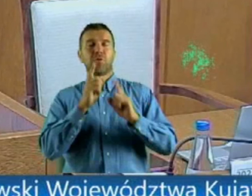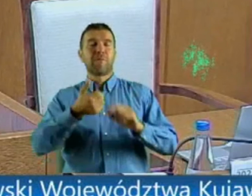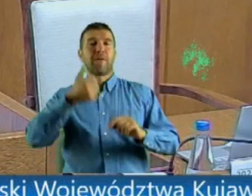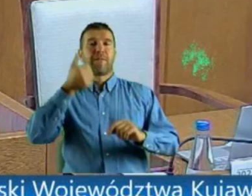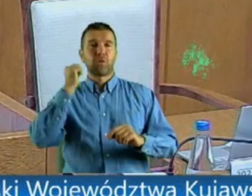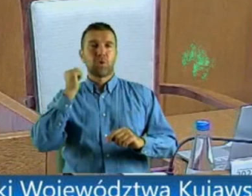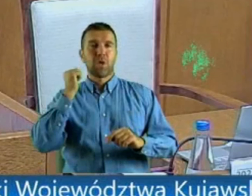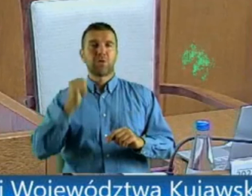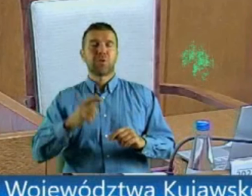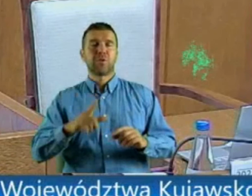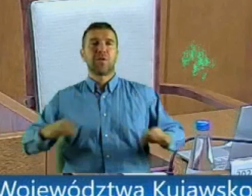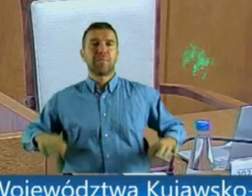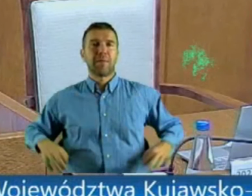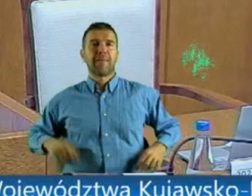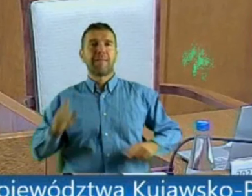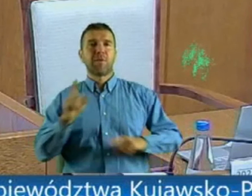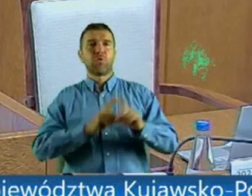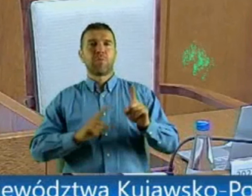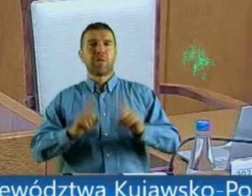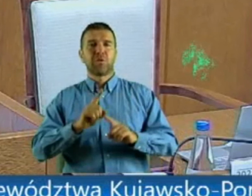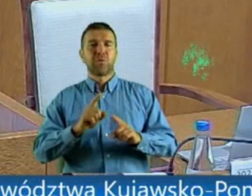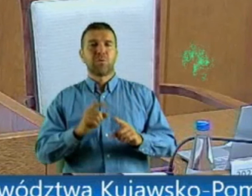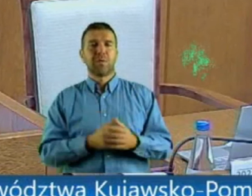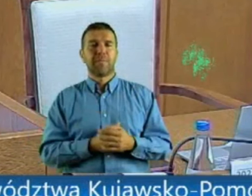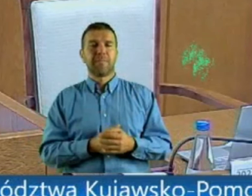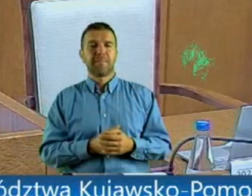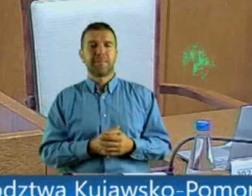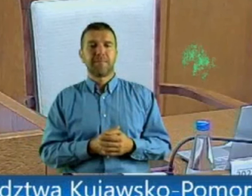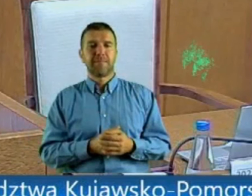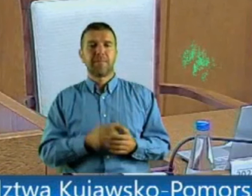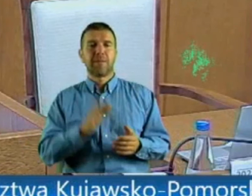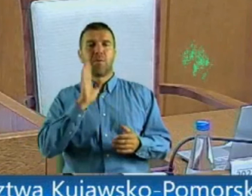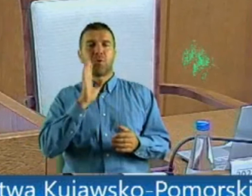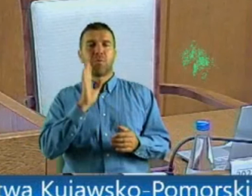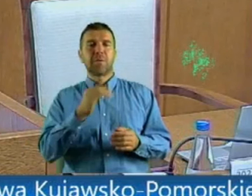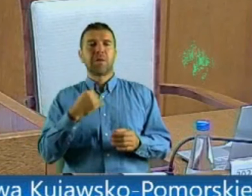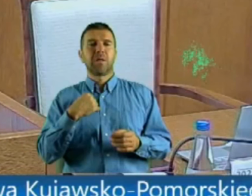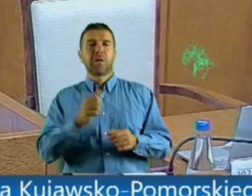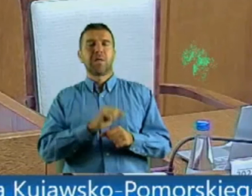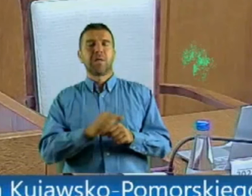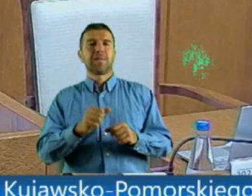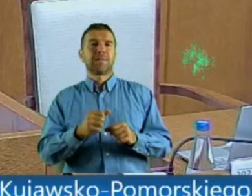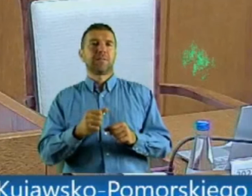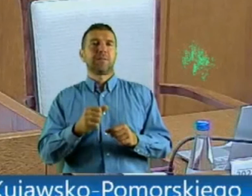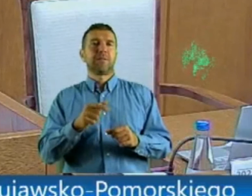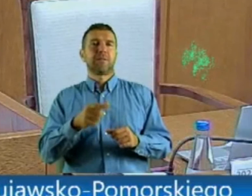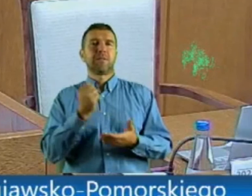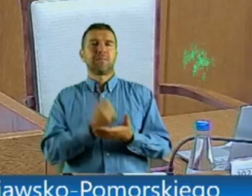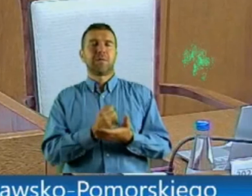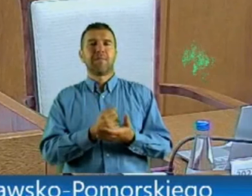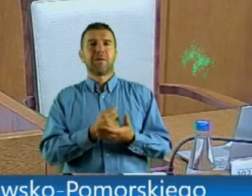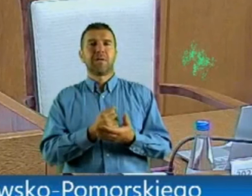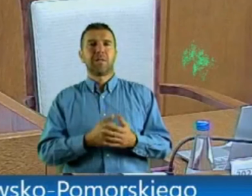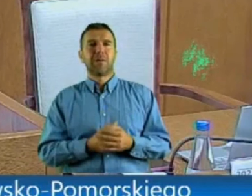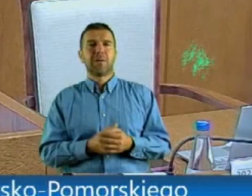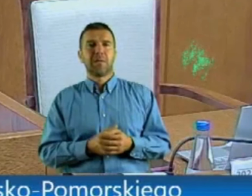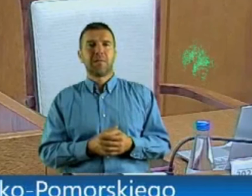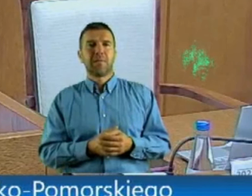wczorajszej część z Państwa mi wytłumaczyła, z czego to wynika. Podobnie, proszę Państwa, jeśli chodzi o kwestię